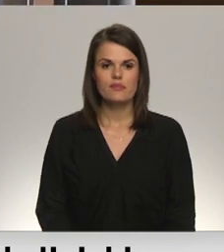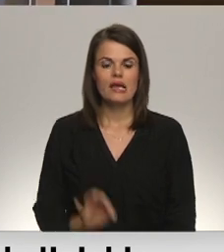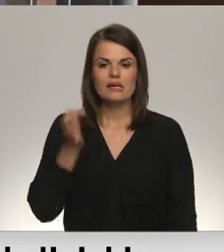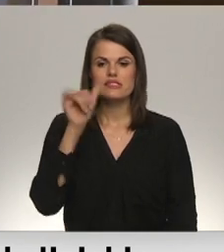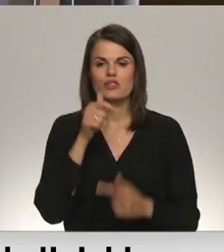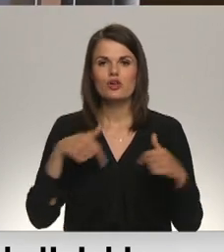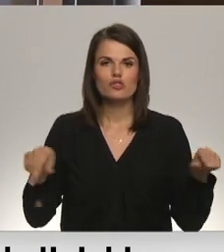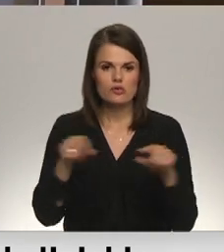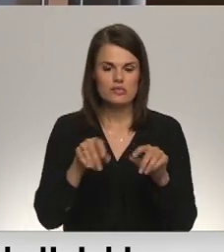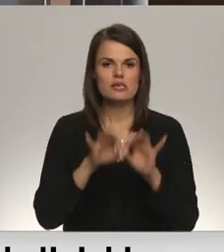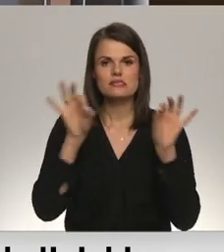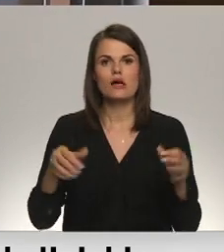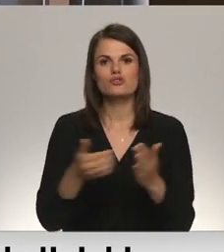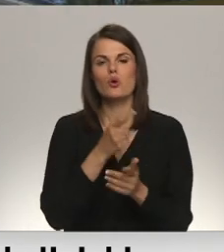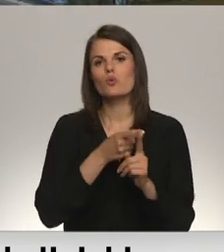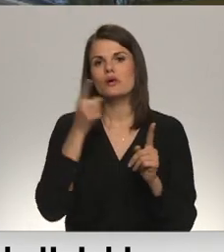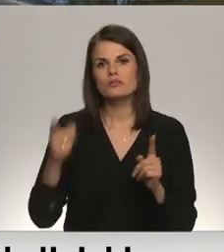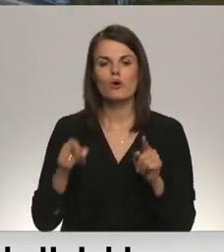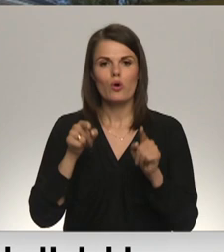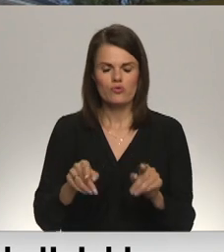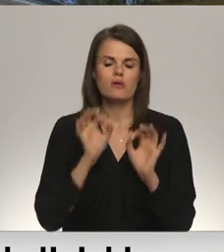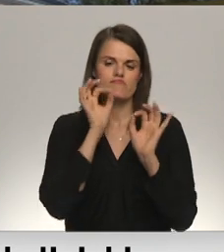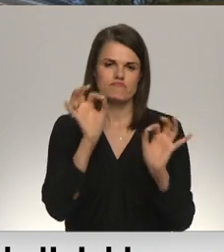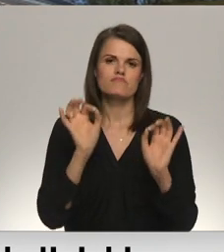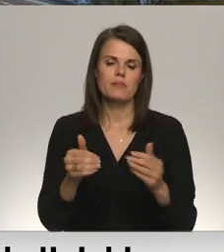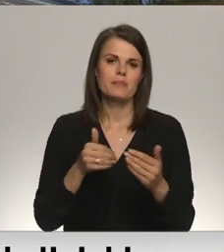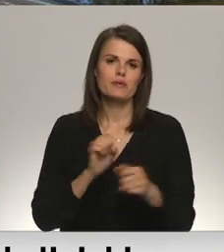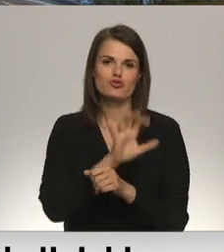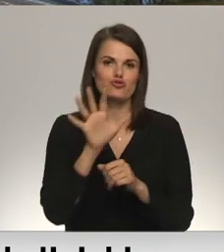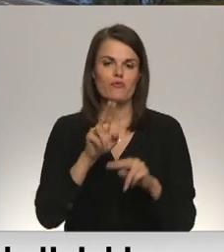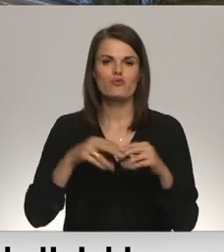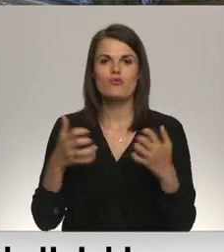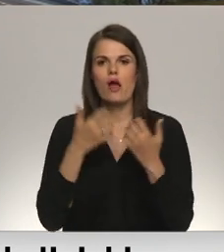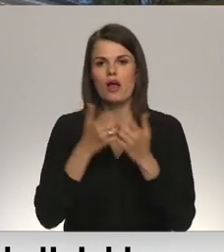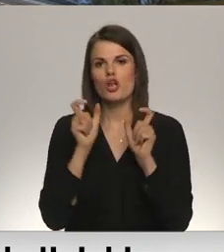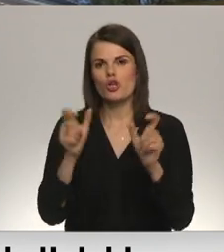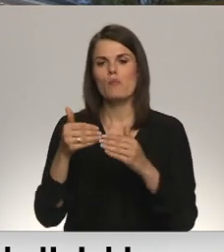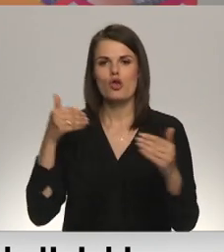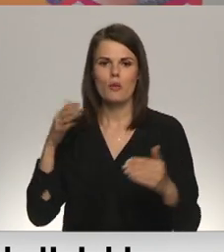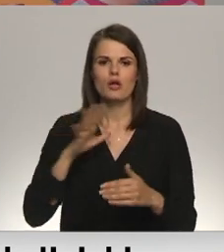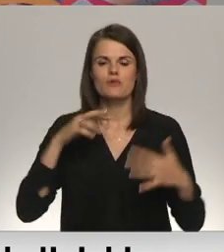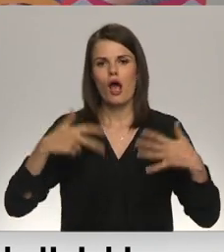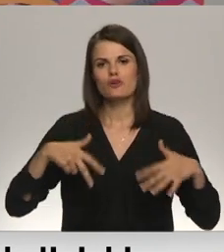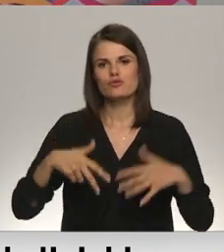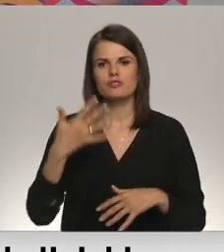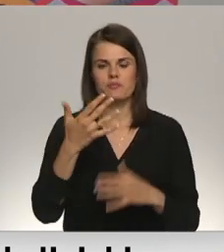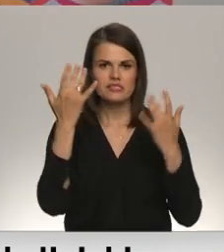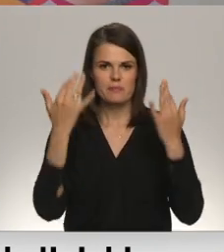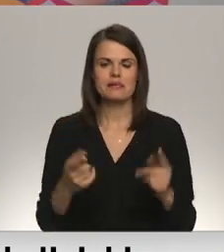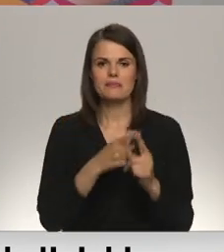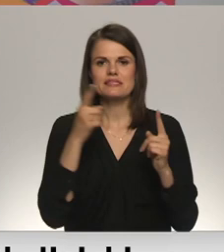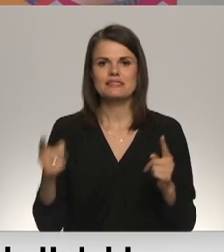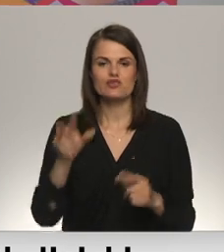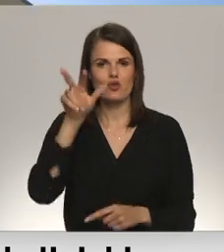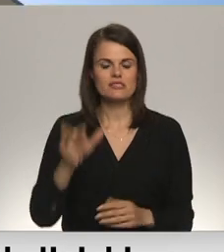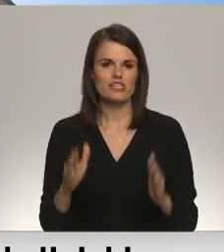Dzintara koncertzāle uzsākusi jauno sezonu. Tur atzīst, ka pirms Covid un kara ierobežojumiem iepriekš bija 85 pasākumi sezonas